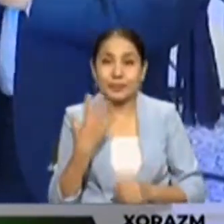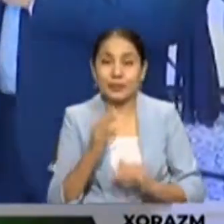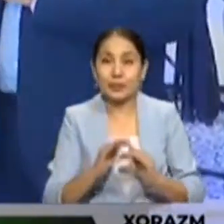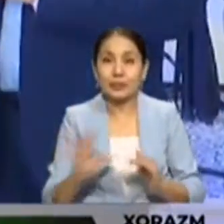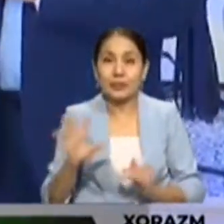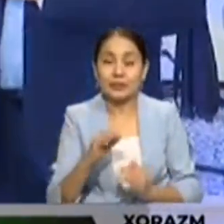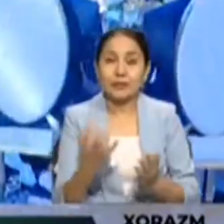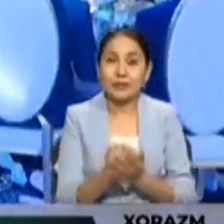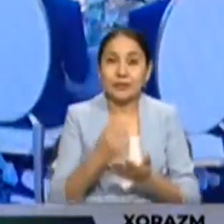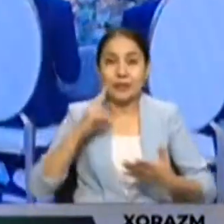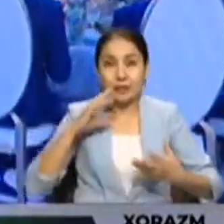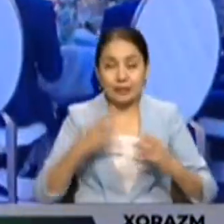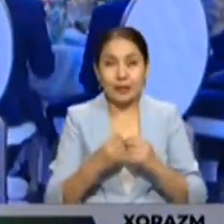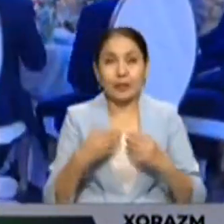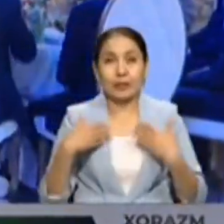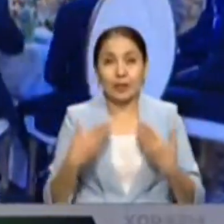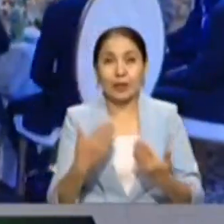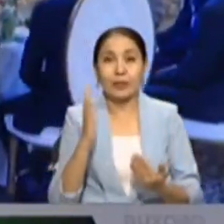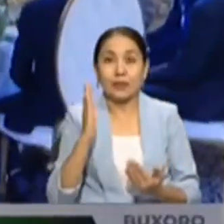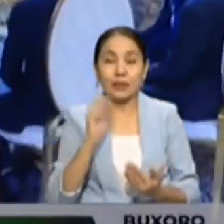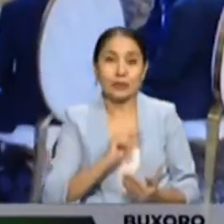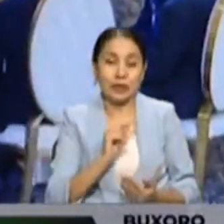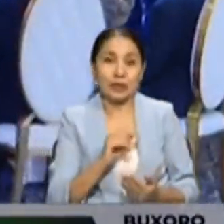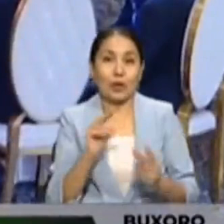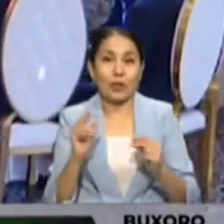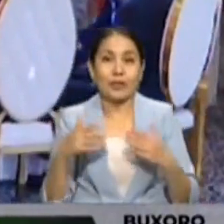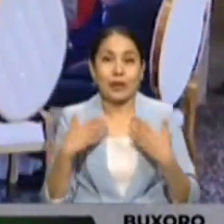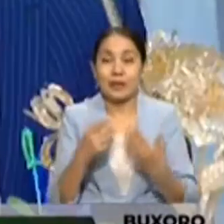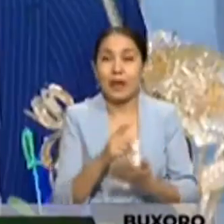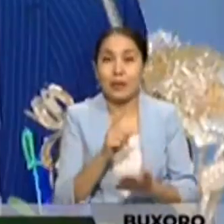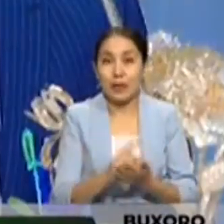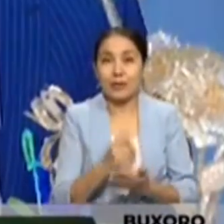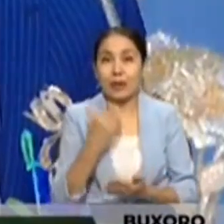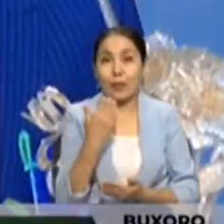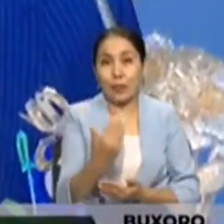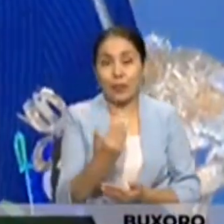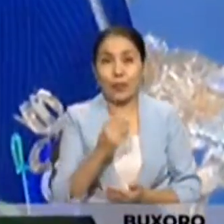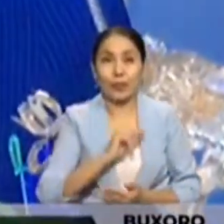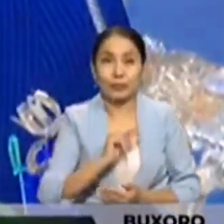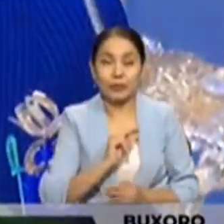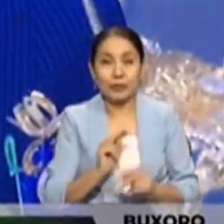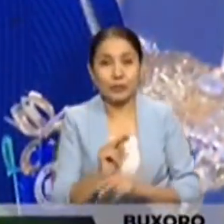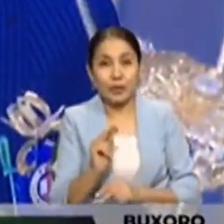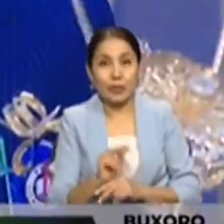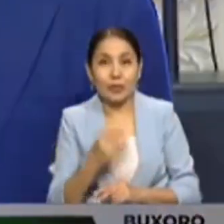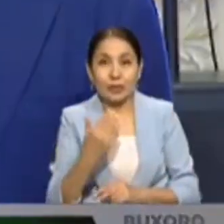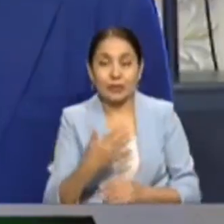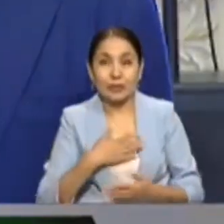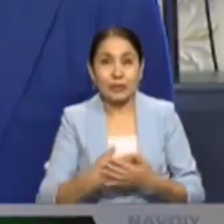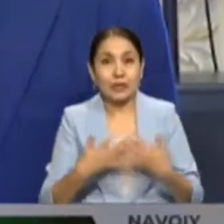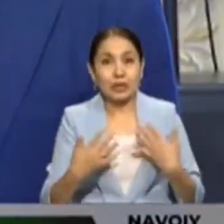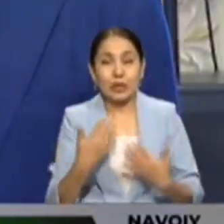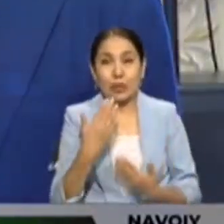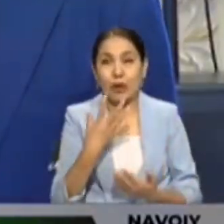o'quvchilarning erishgan natijalari bilan qutlab, kelgusi ishlariga omad tiladi. Albatta, ushbu yutuqlarda ustoz va murabbiylarning hissasi katta.